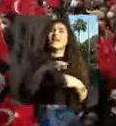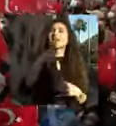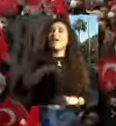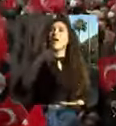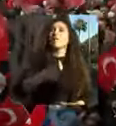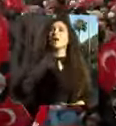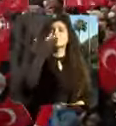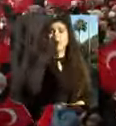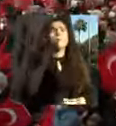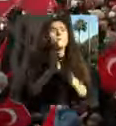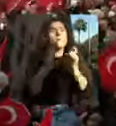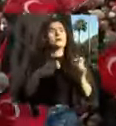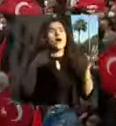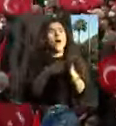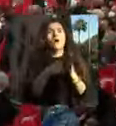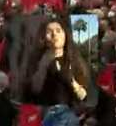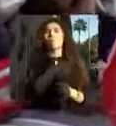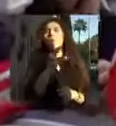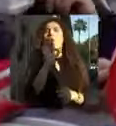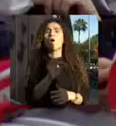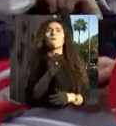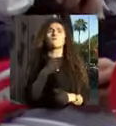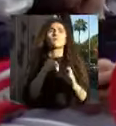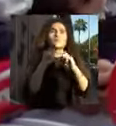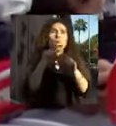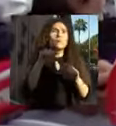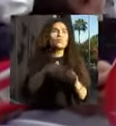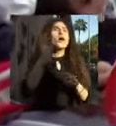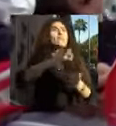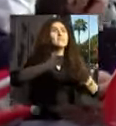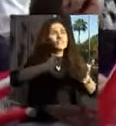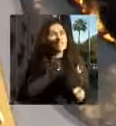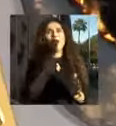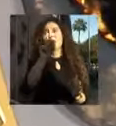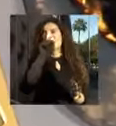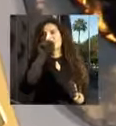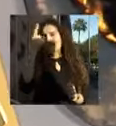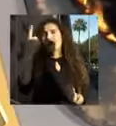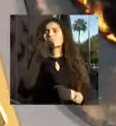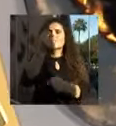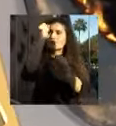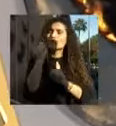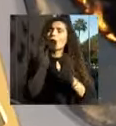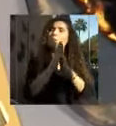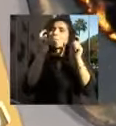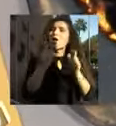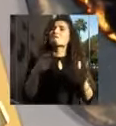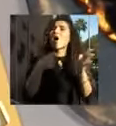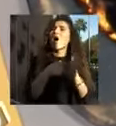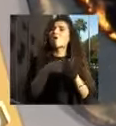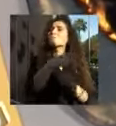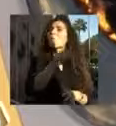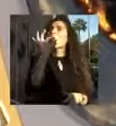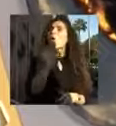başkanlarıma Mersin adına talebimdir. Bütün bu sıkıntıları tek başına çeken Mersin'e